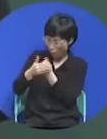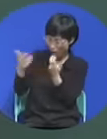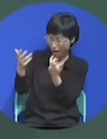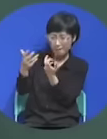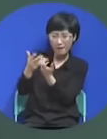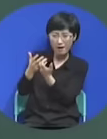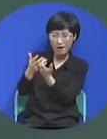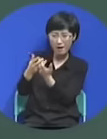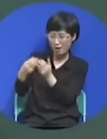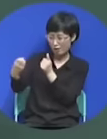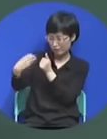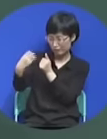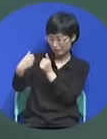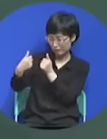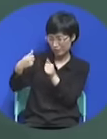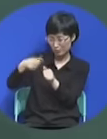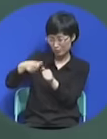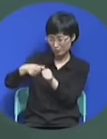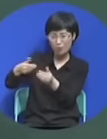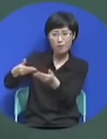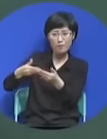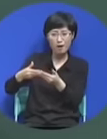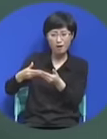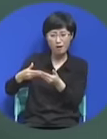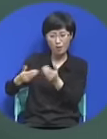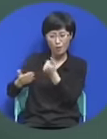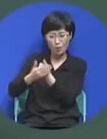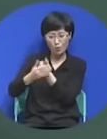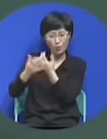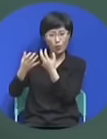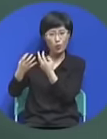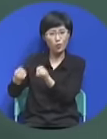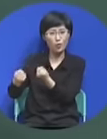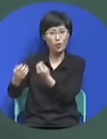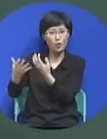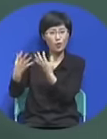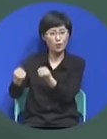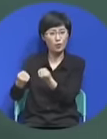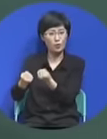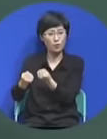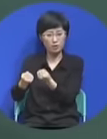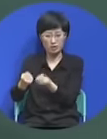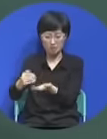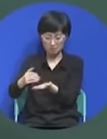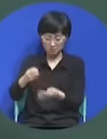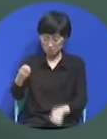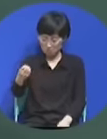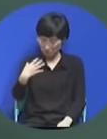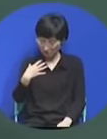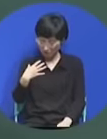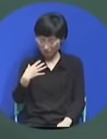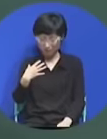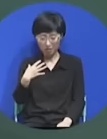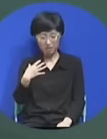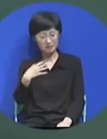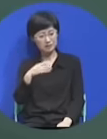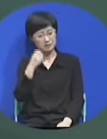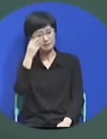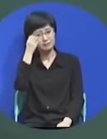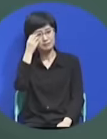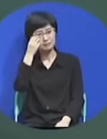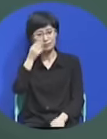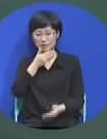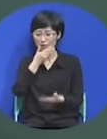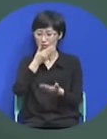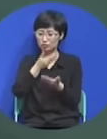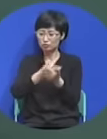有一位重职者对我说，有一个特殊的一个信徒，在他的身上得了很大的恩典。 중직자인데 그래요. 是重职者也这样说。 그래, 이거 큰일 났구나. 이게 뭐 하나님 말씀 은혜 받으면 그리스도 끝난 건데 이거는 뭐